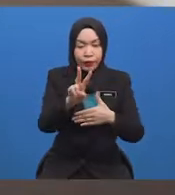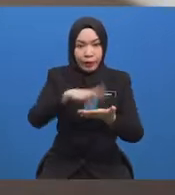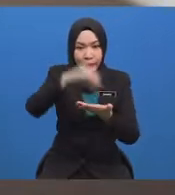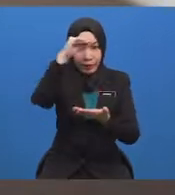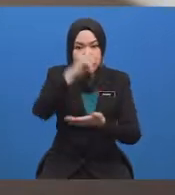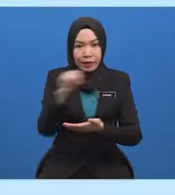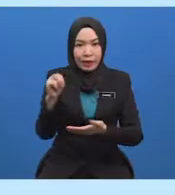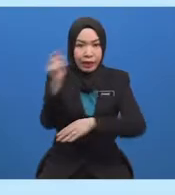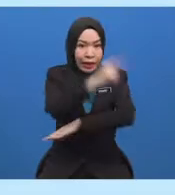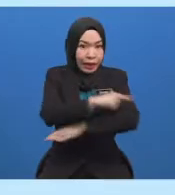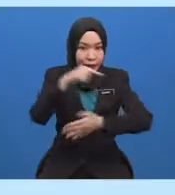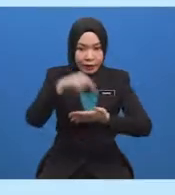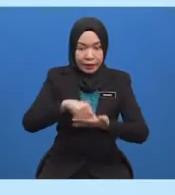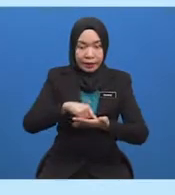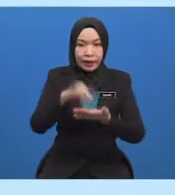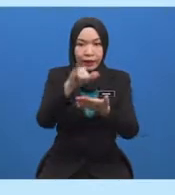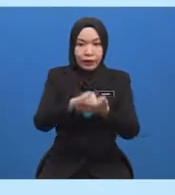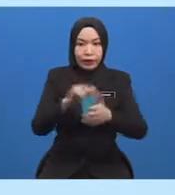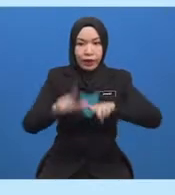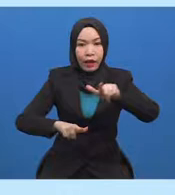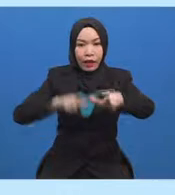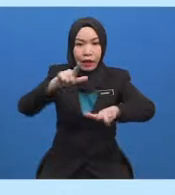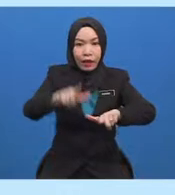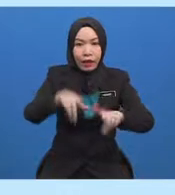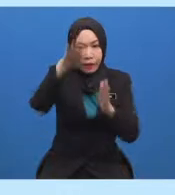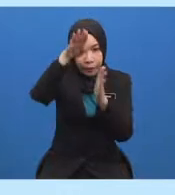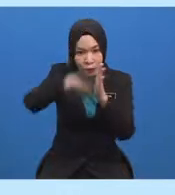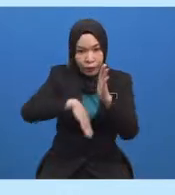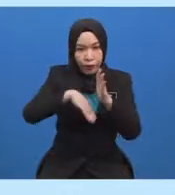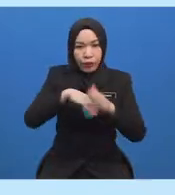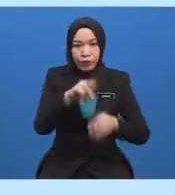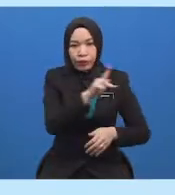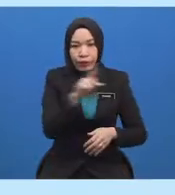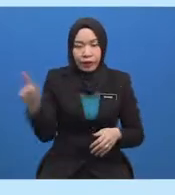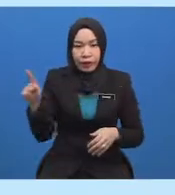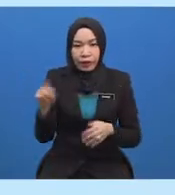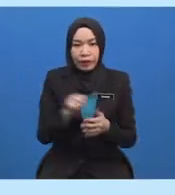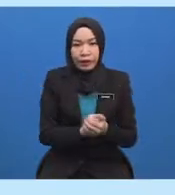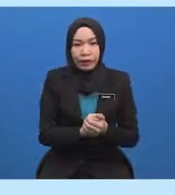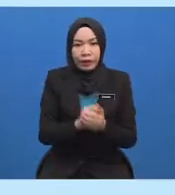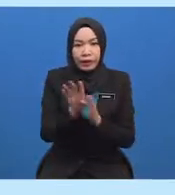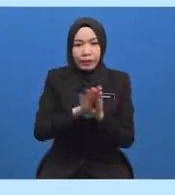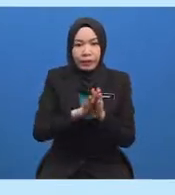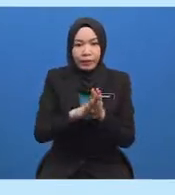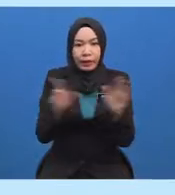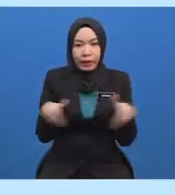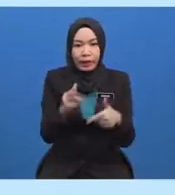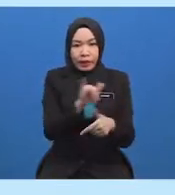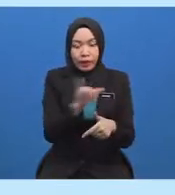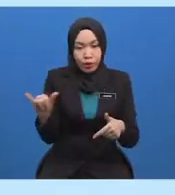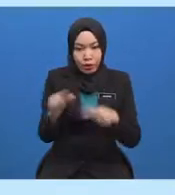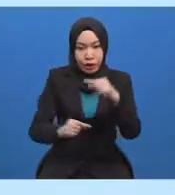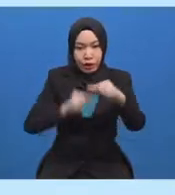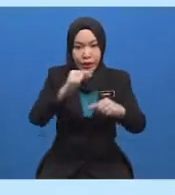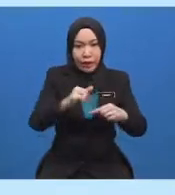iaitu langkah-langkah mengurangkan risiko berlakunya gerakkan jizim